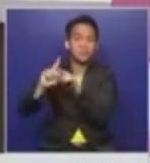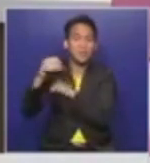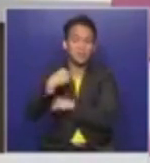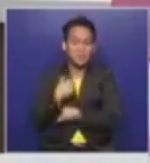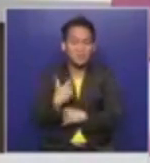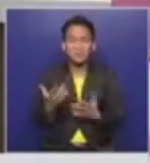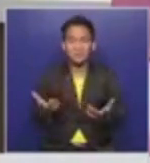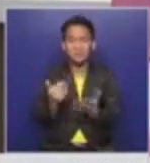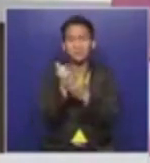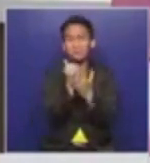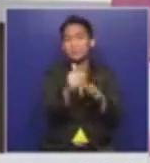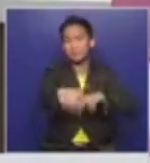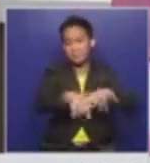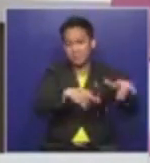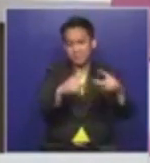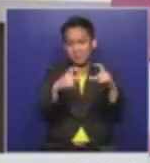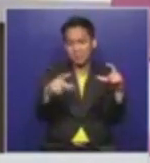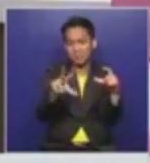และนอกจากนั้นสวนธารณะที่เท่ากับสวนชุมชนซึ่งได้แก่นั้นก็เป็นซึ่งทำให้เป็นปลอดให้กับพี่น้องสร้างคุ้มกันป้องกันจากก็ประมาณของโครงการสปสชที่30